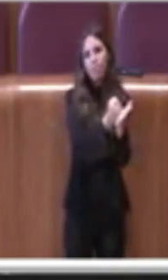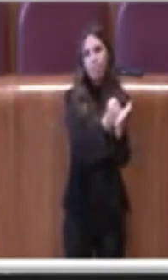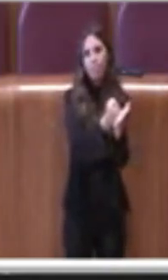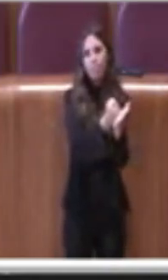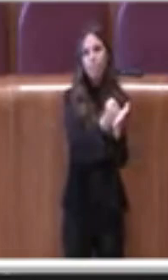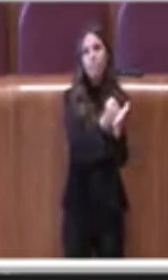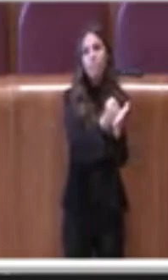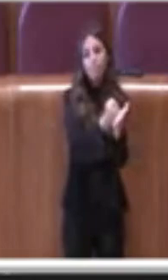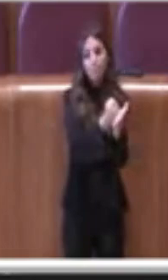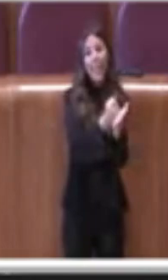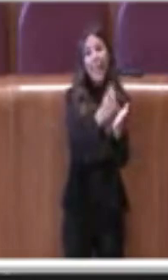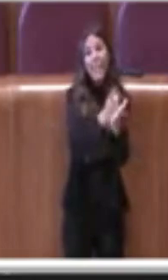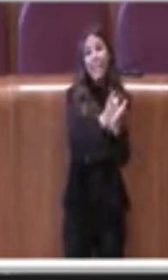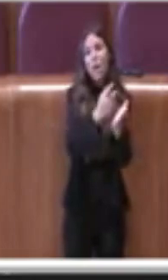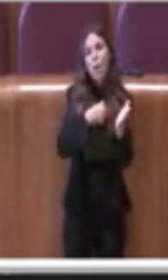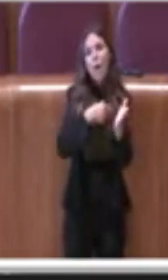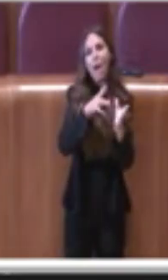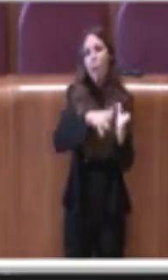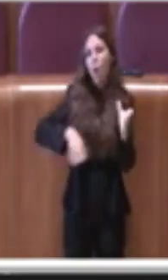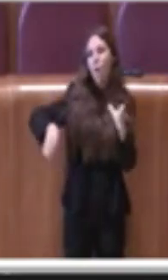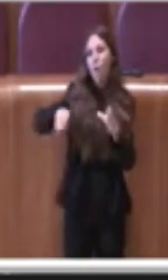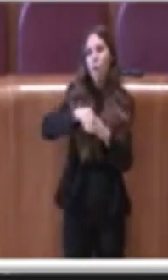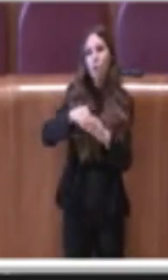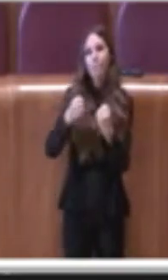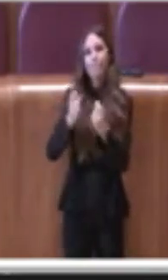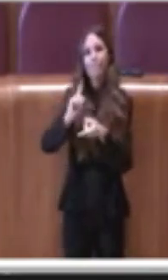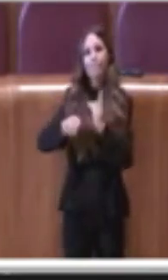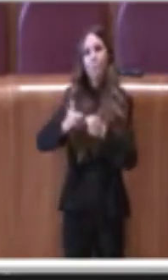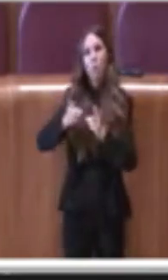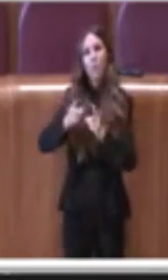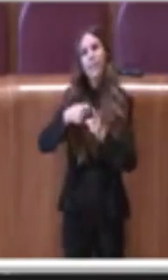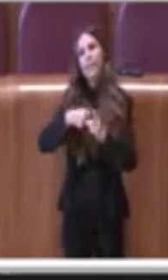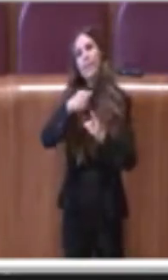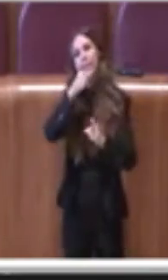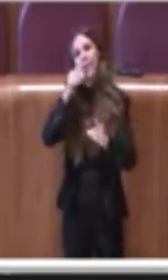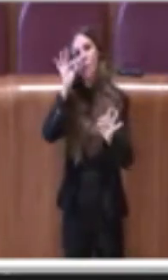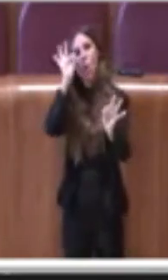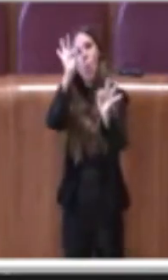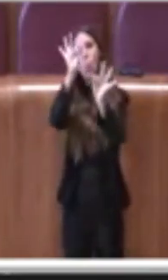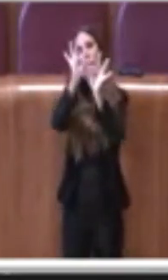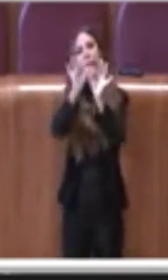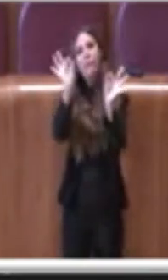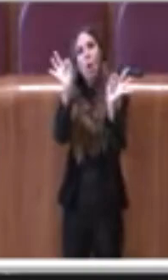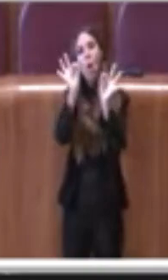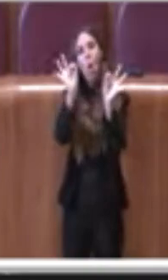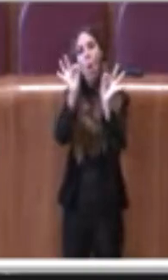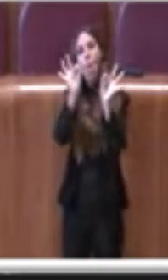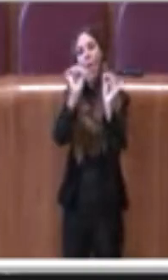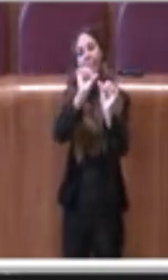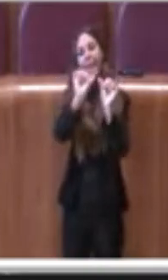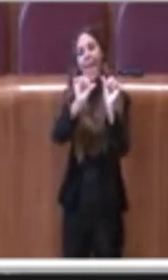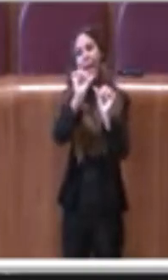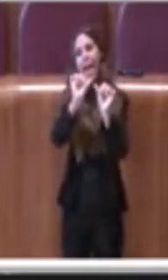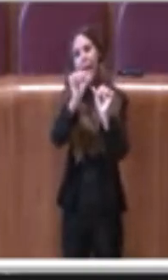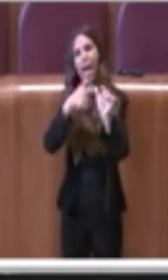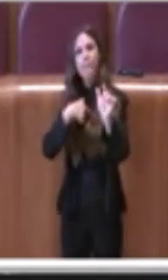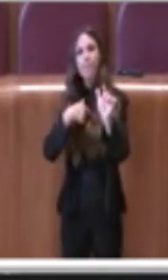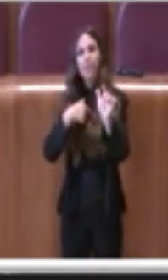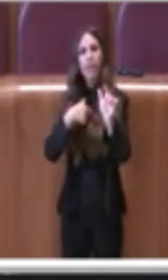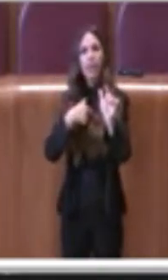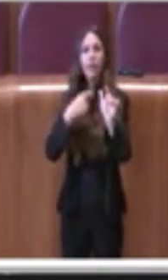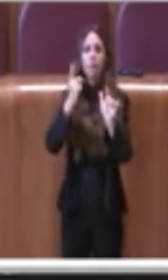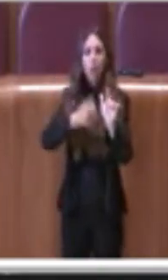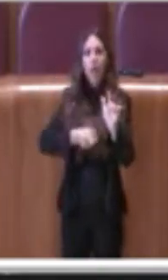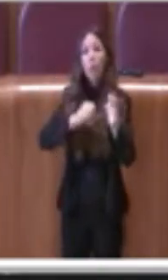le forze politiche unite, no? Contro la lotta ai cambiamenti climatici, perciò è una battaglia comune, una battaglia di cittadini, una battaglia del popolo. Lo